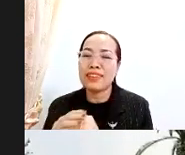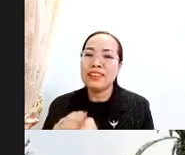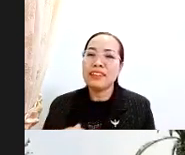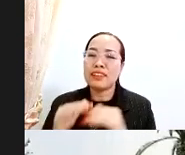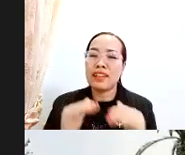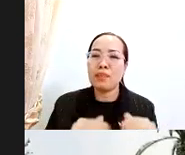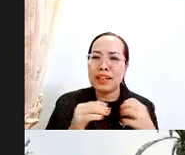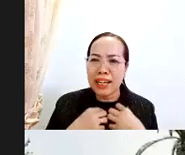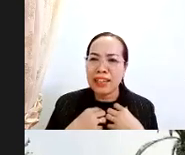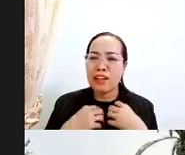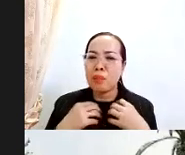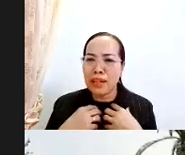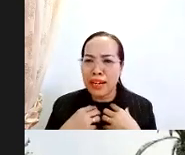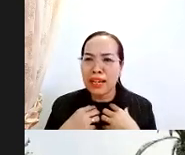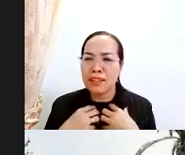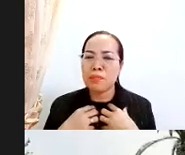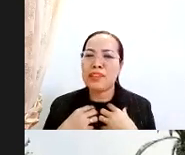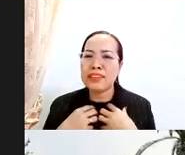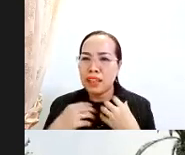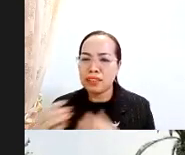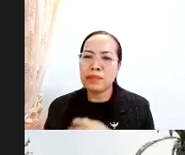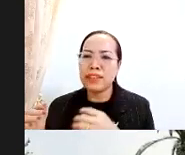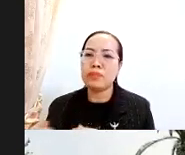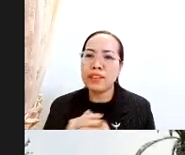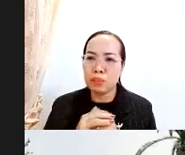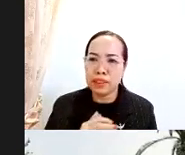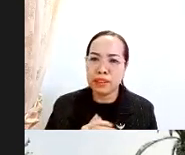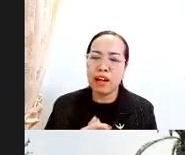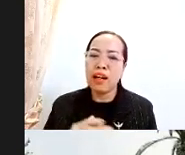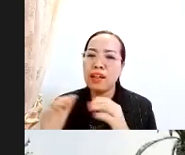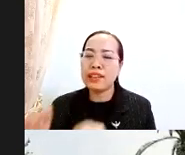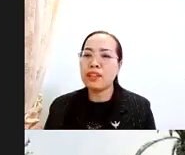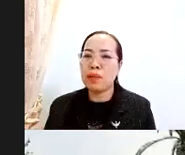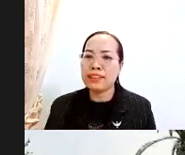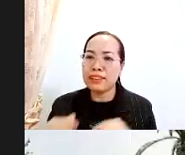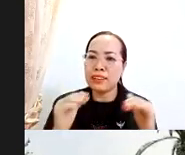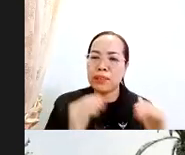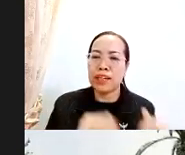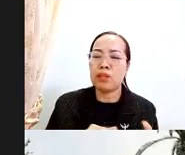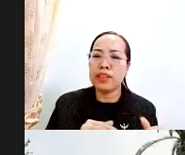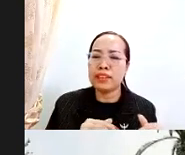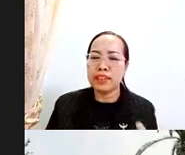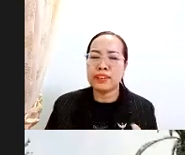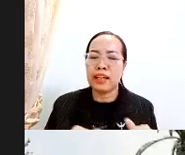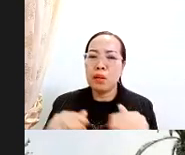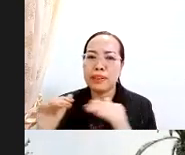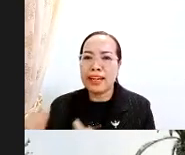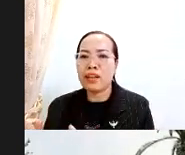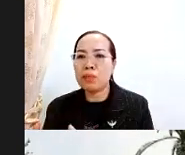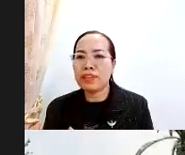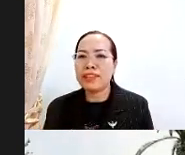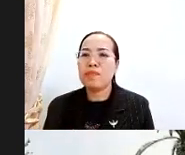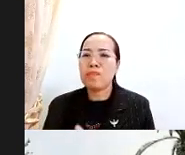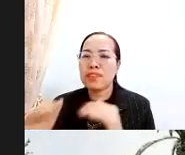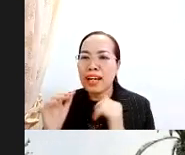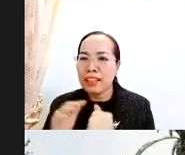chia sợi dây mình nè đây thon mà đa mình che chầm nè chầm nia nhở bay từng o riêng có ban tết chầm nè có miên tết và nhà có